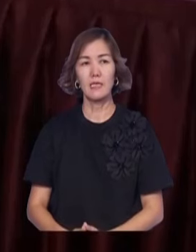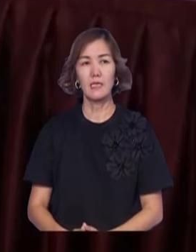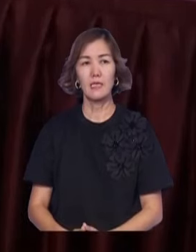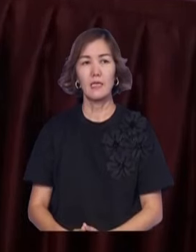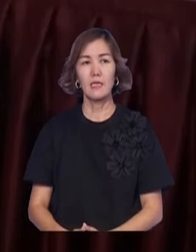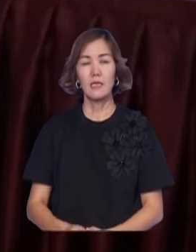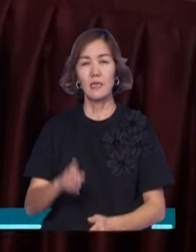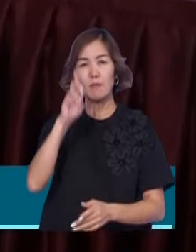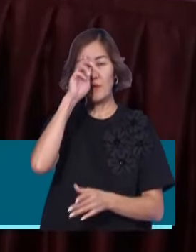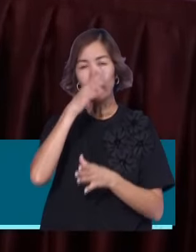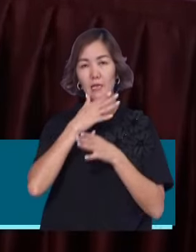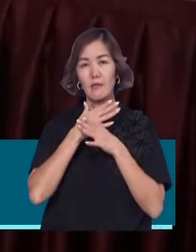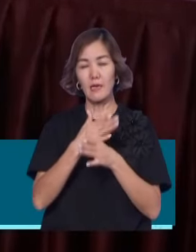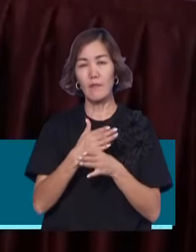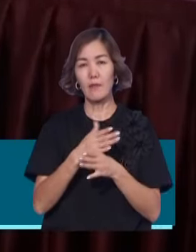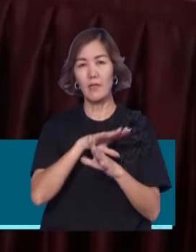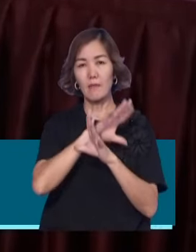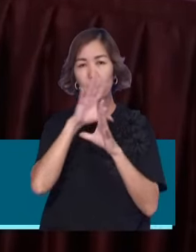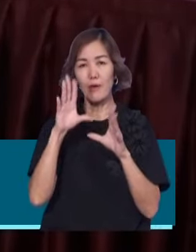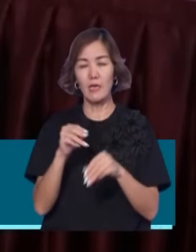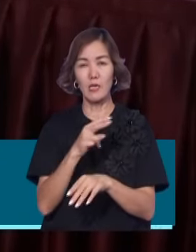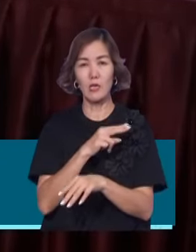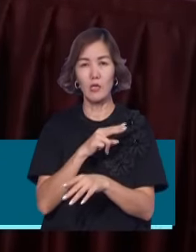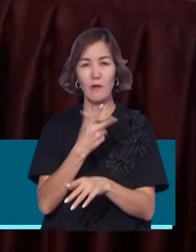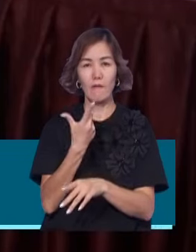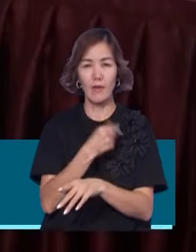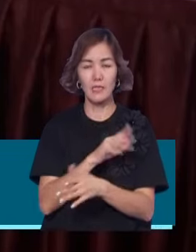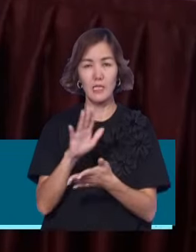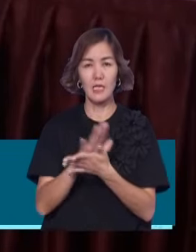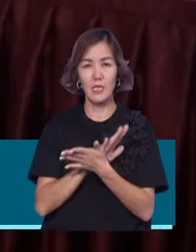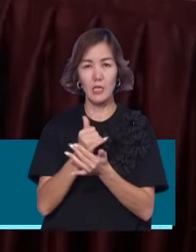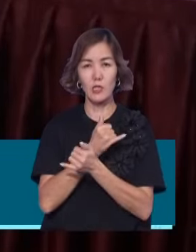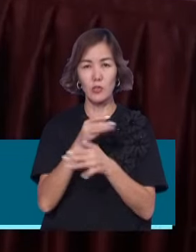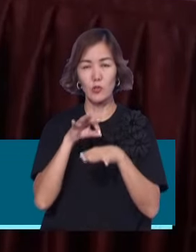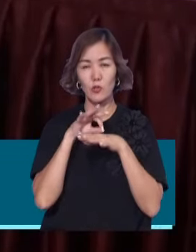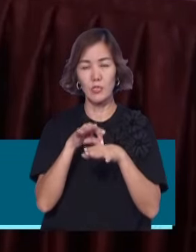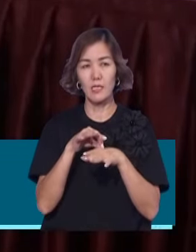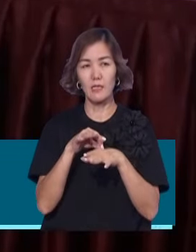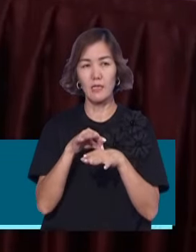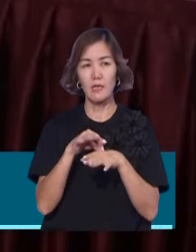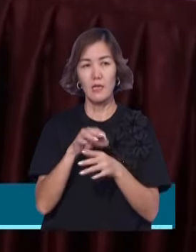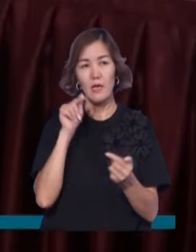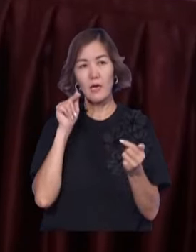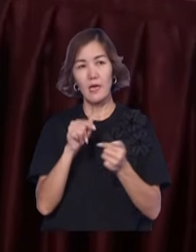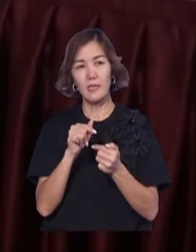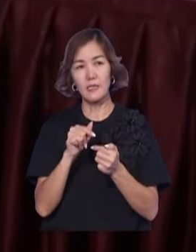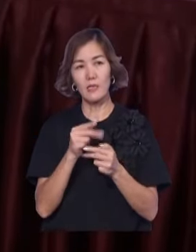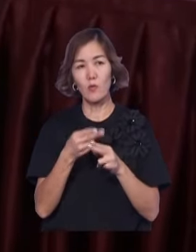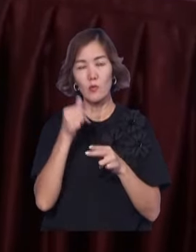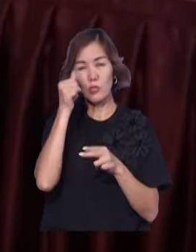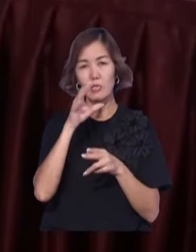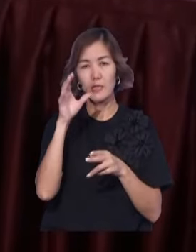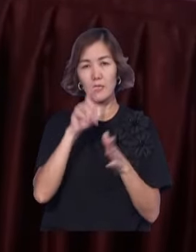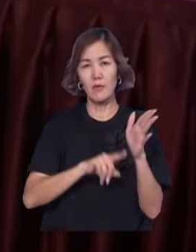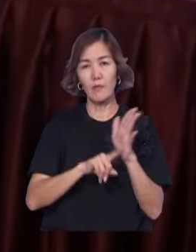Негізі мемлекет тарапынан бұл вакцинация, барлық жоспарлы вакцинациялар тегін ретінде жүргізеді. Адам папилломасы вирусына қарсы вакцинация осы ағымды жылдың 42